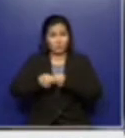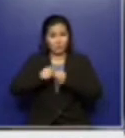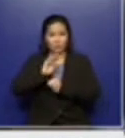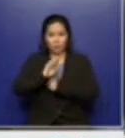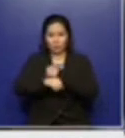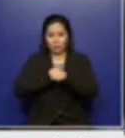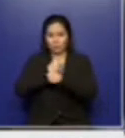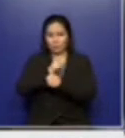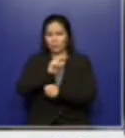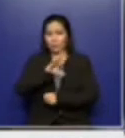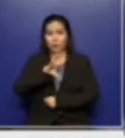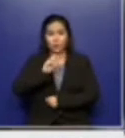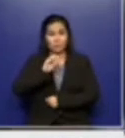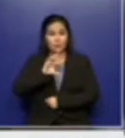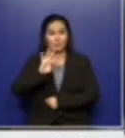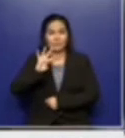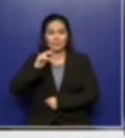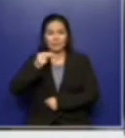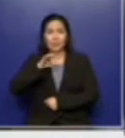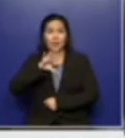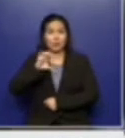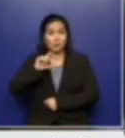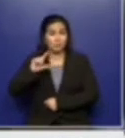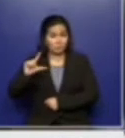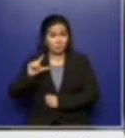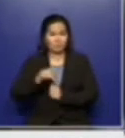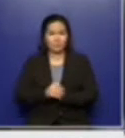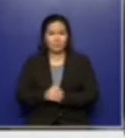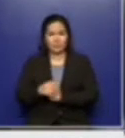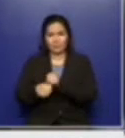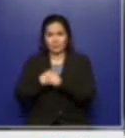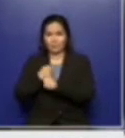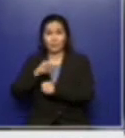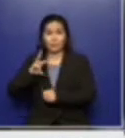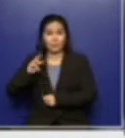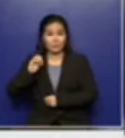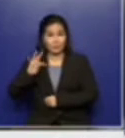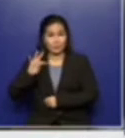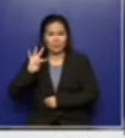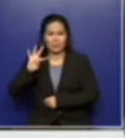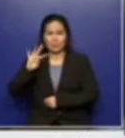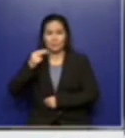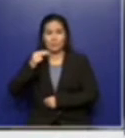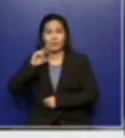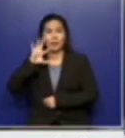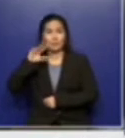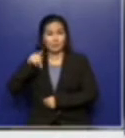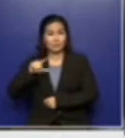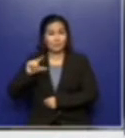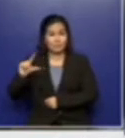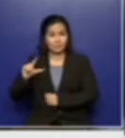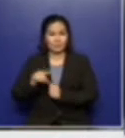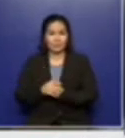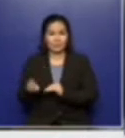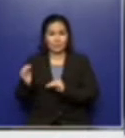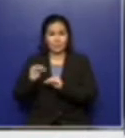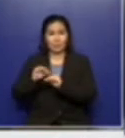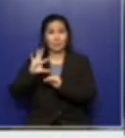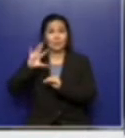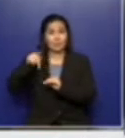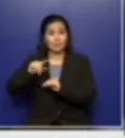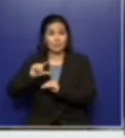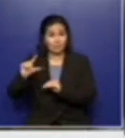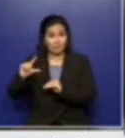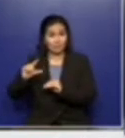63 4,500 กว่าล้านปี64 45,000 กว่าล้านเพิ่ม 5,000 ล้าน